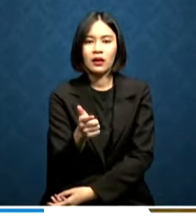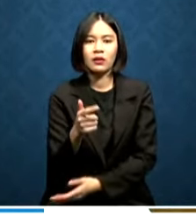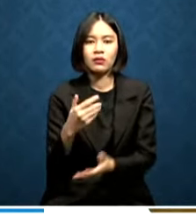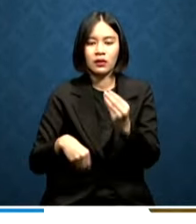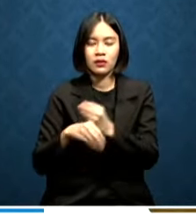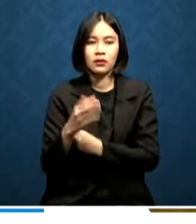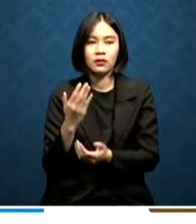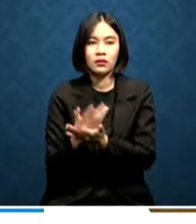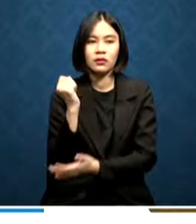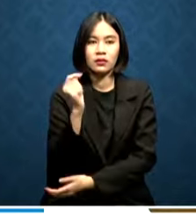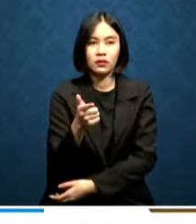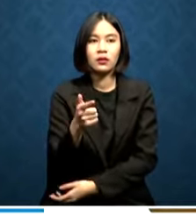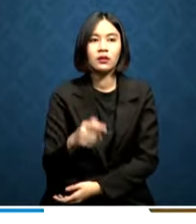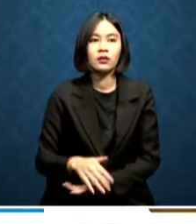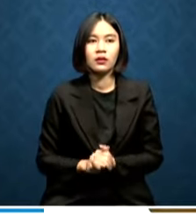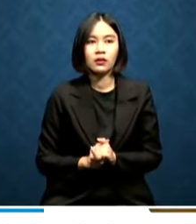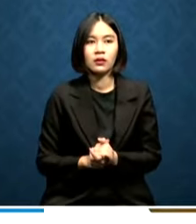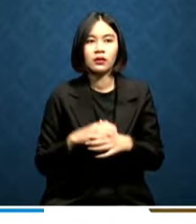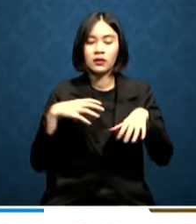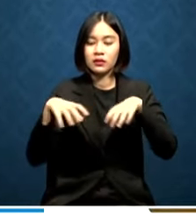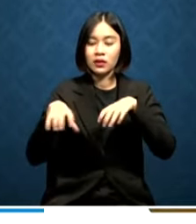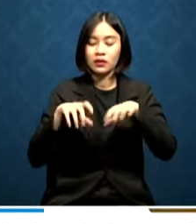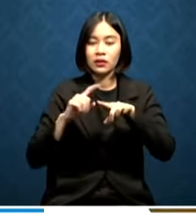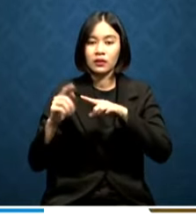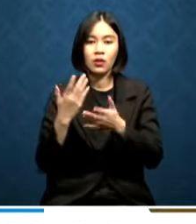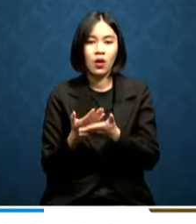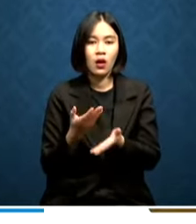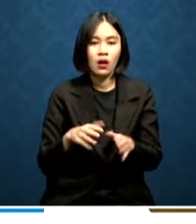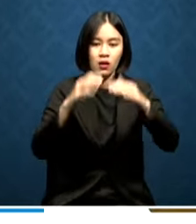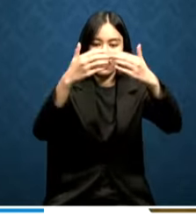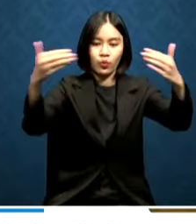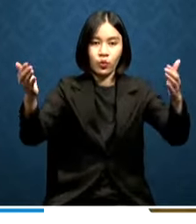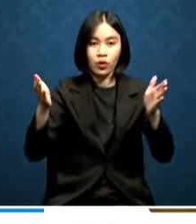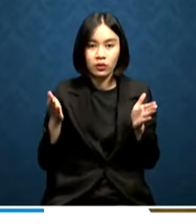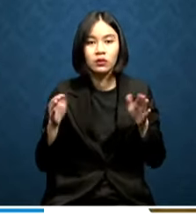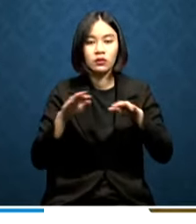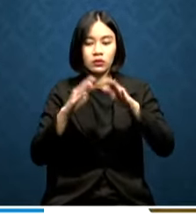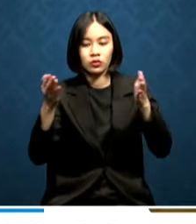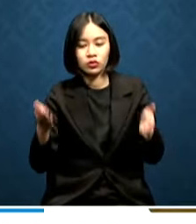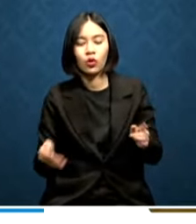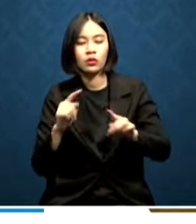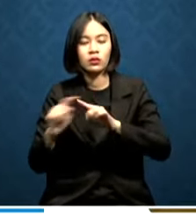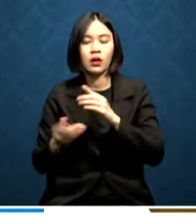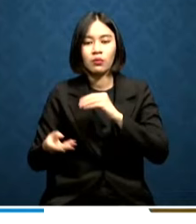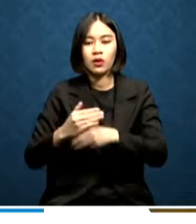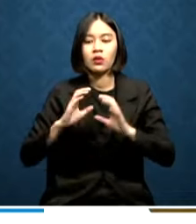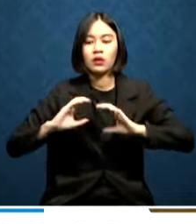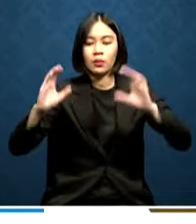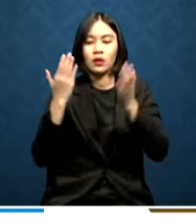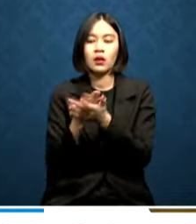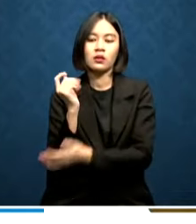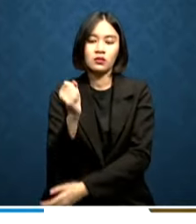นมาในส่วนการจัดหน่วยก็ตรงนั้นแต่การไปเพิ่มโต๊ะเพิ่มคูหาหรือเพิ่มอะไรรัฐบาลต้องจ่ายน